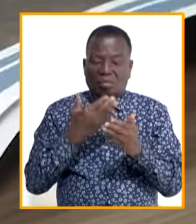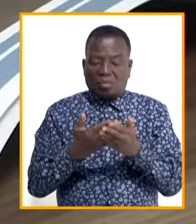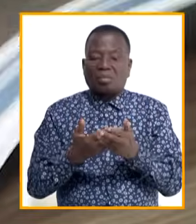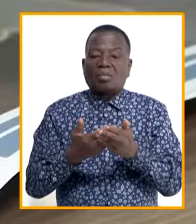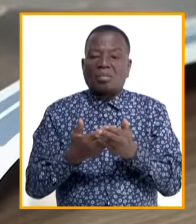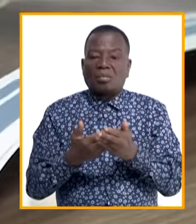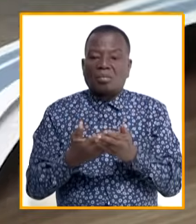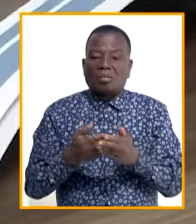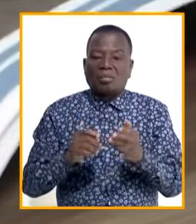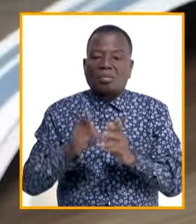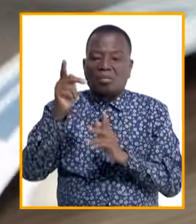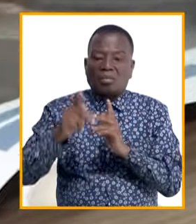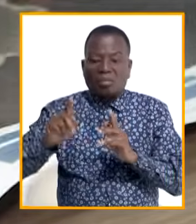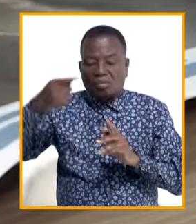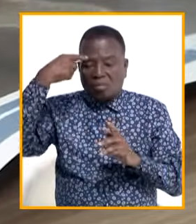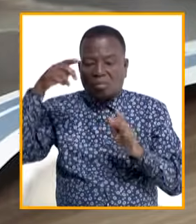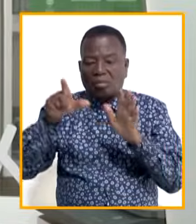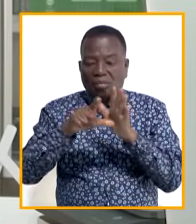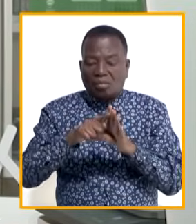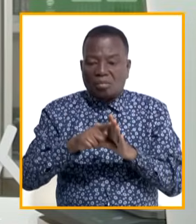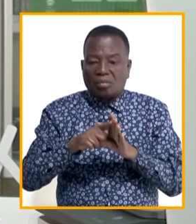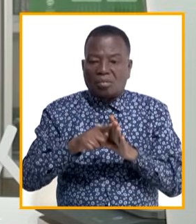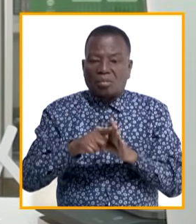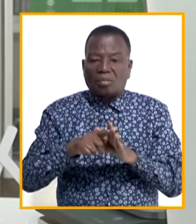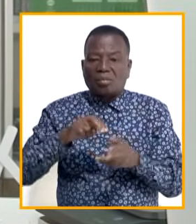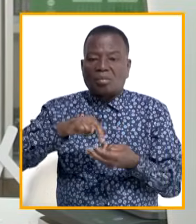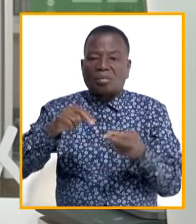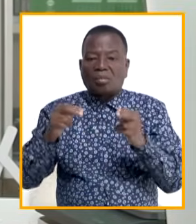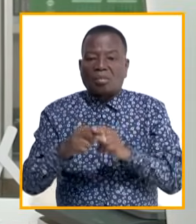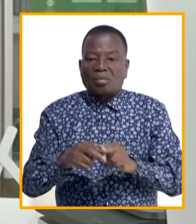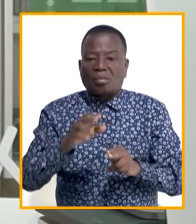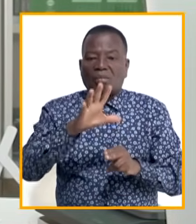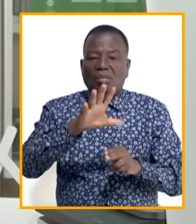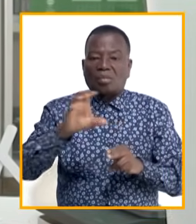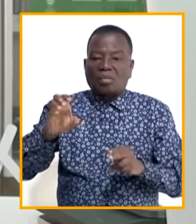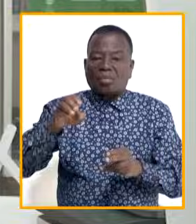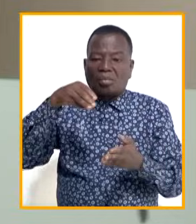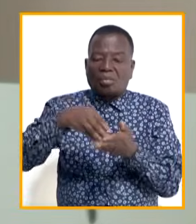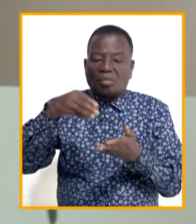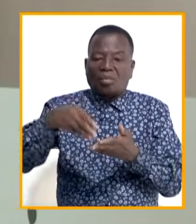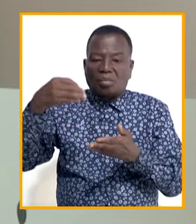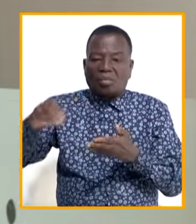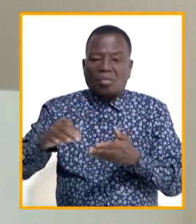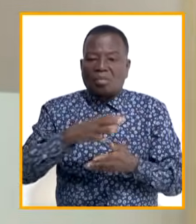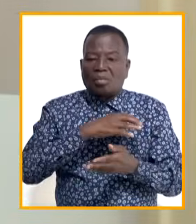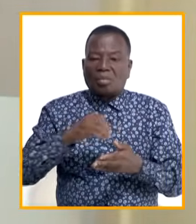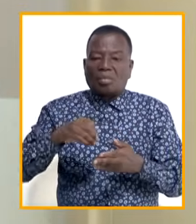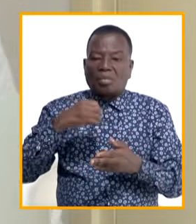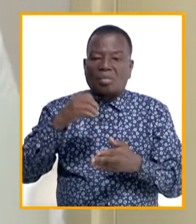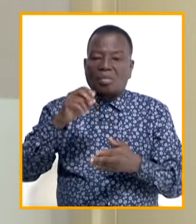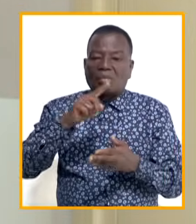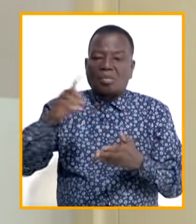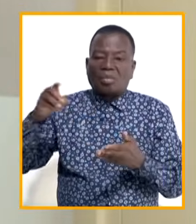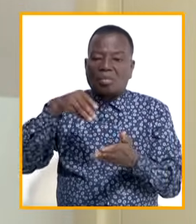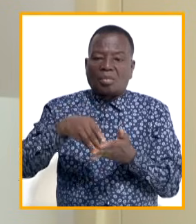possible. Ce programme gouvernemental prometteur est chiffré à environ 500 milliards de francs CFA, dont 100 déjà